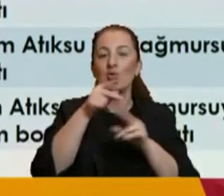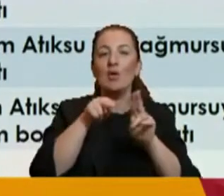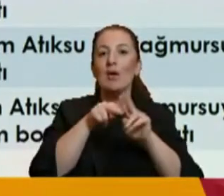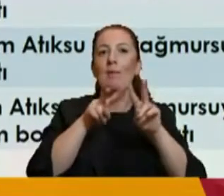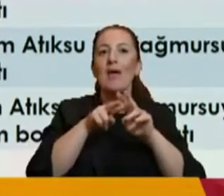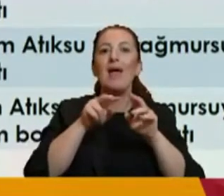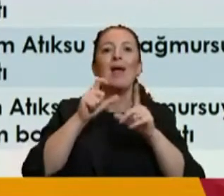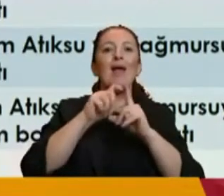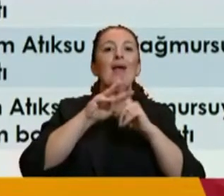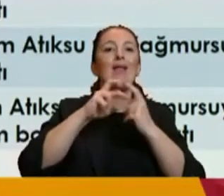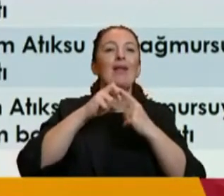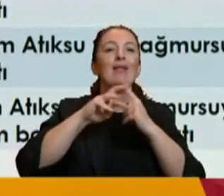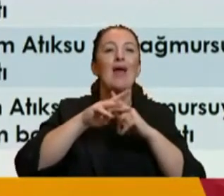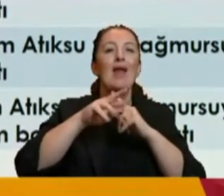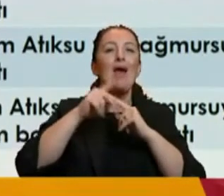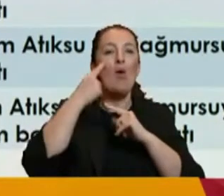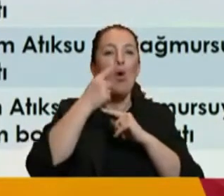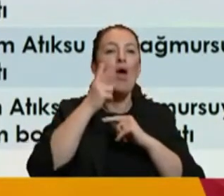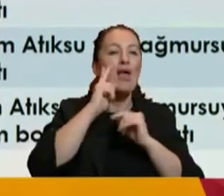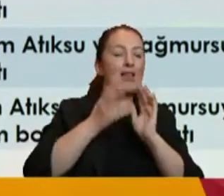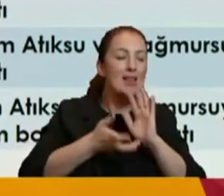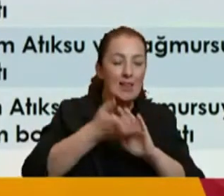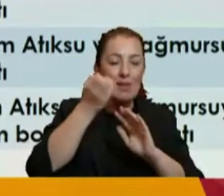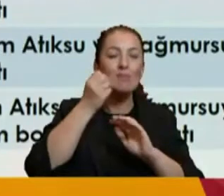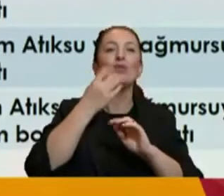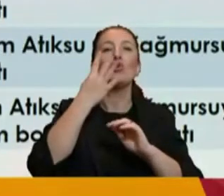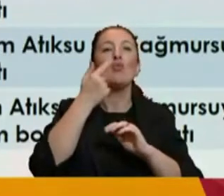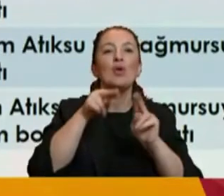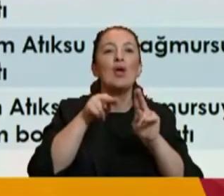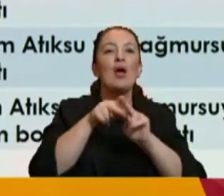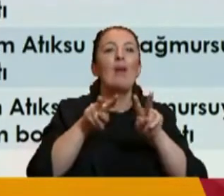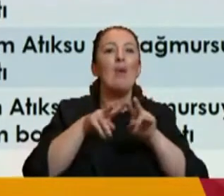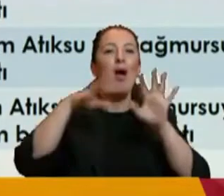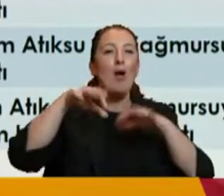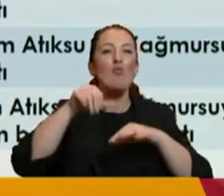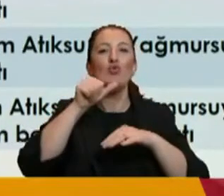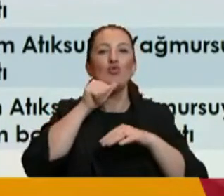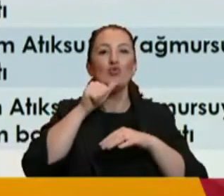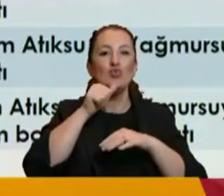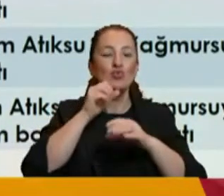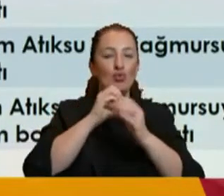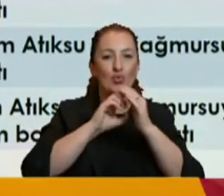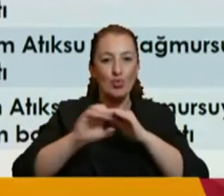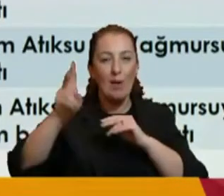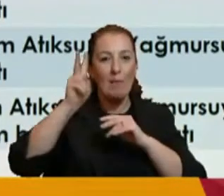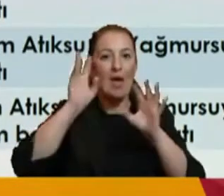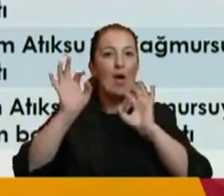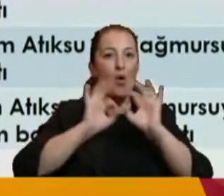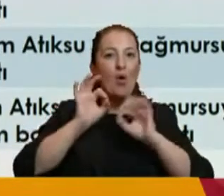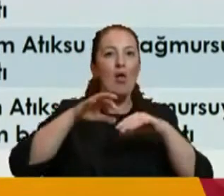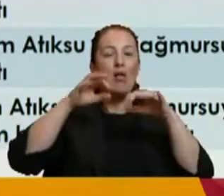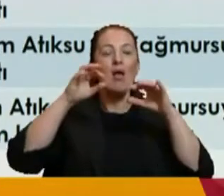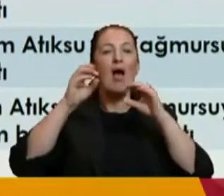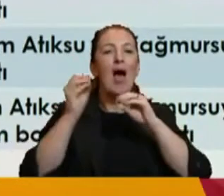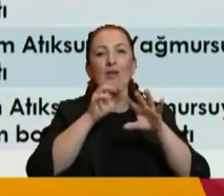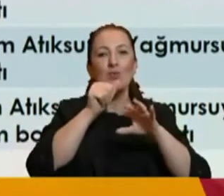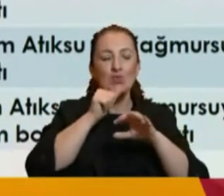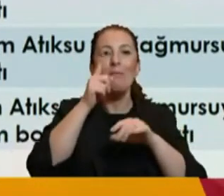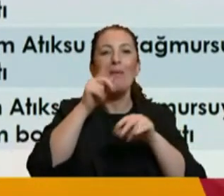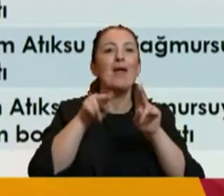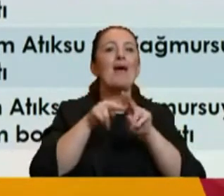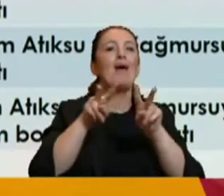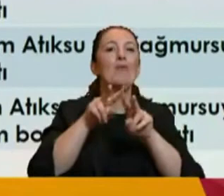dere ıslah A4 kilometre yağmur suyu tüneli Beyoğlu'nda 25 kilometre atık su ve yağmur suyu bir kilometrede ıslaha